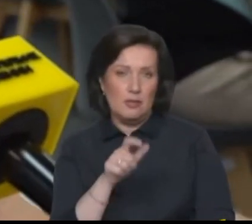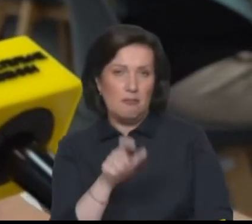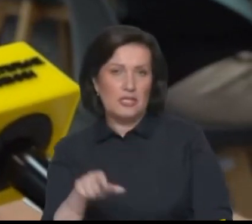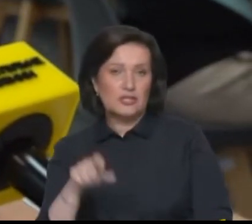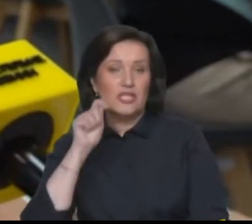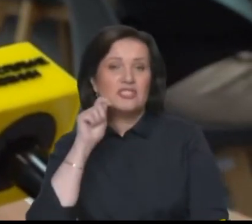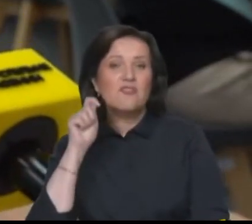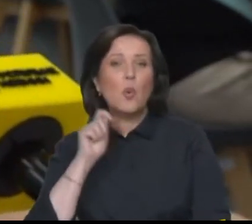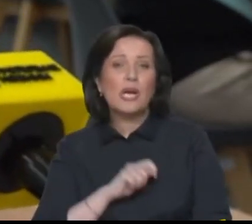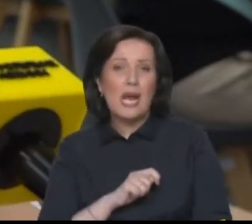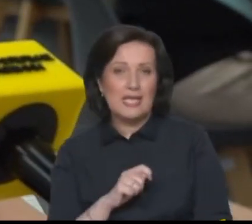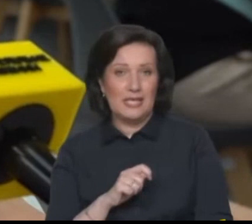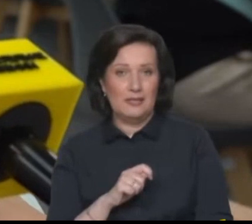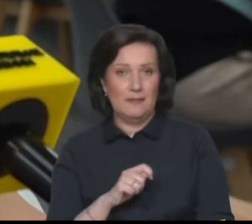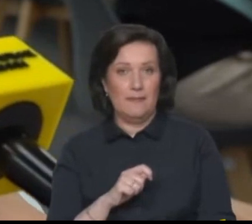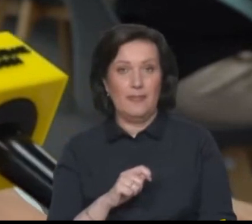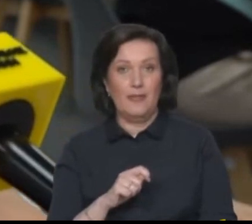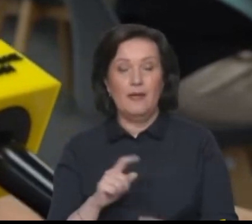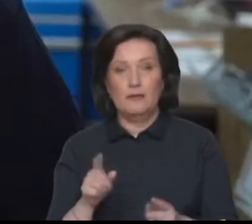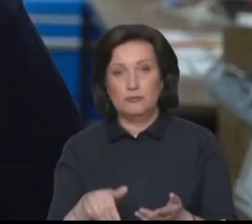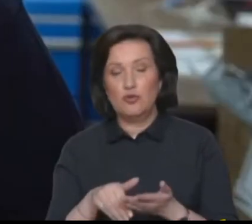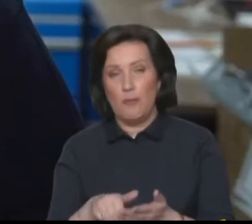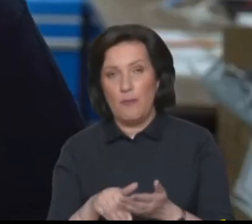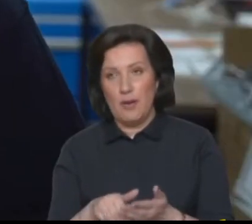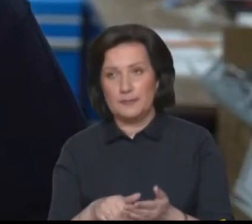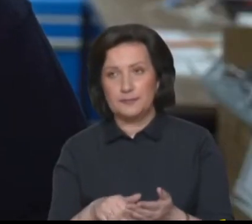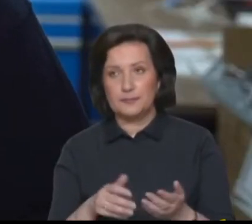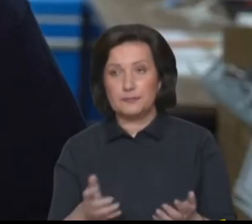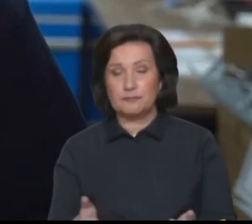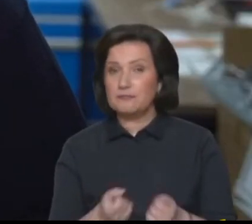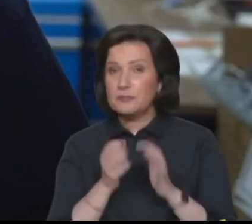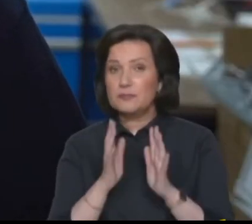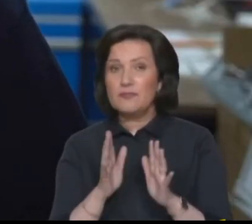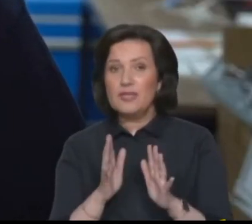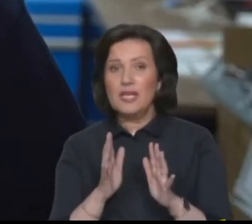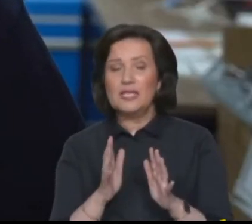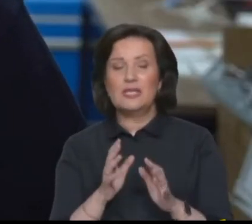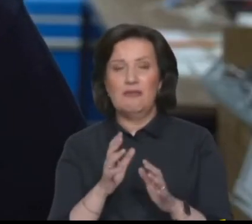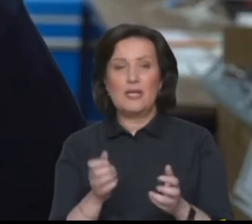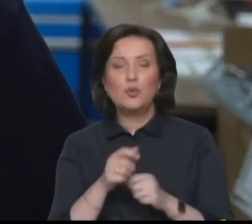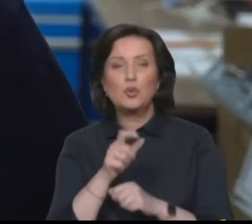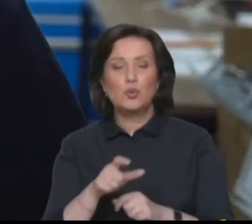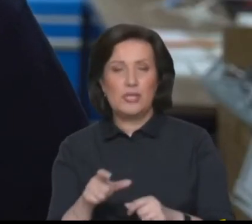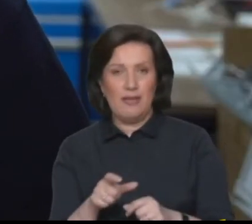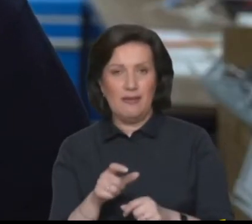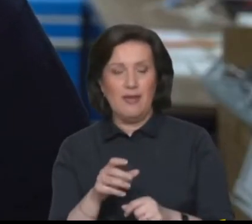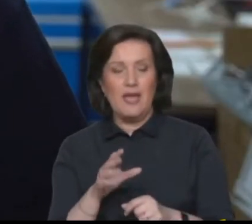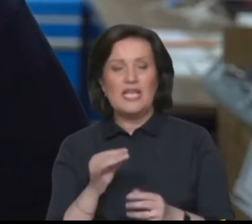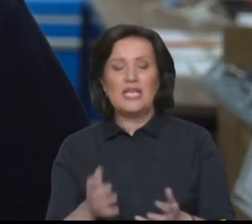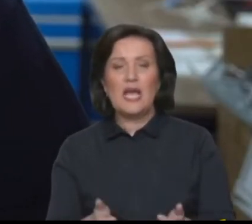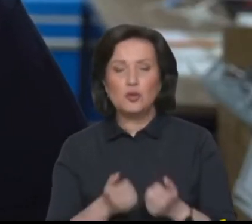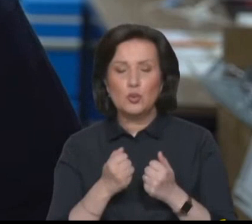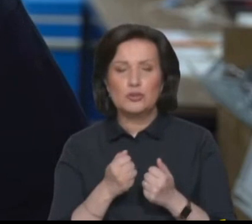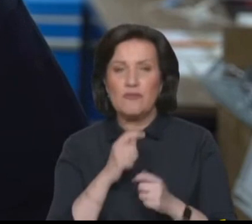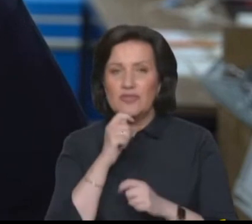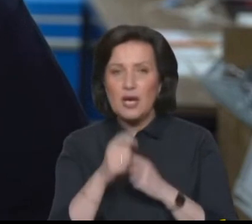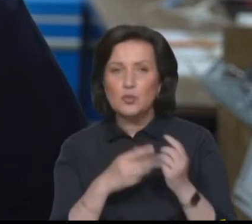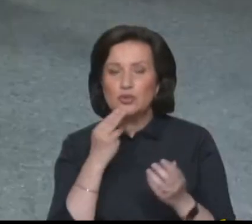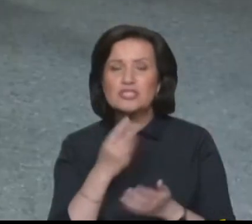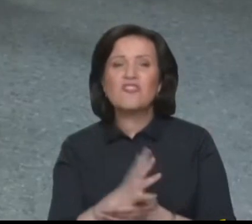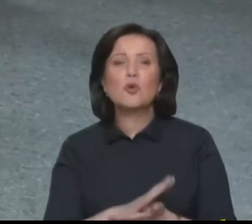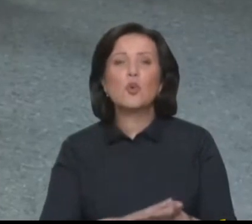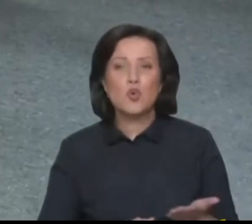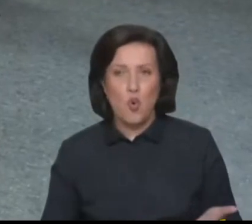мешканців України, щоб допомагати. Рятувальники не тільки рятують людей з-під завалів, але вони рятують, даруючи свою